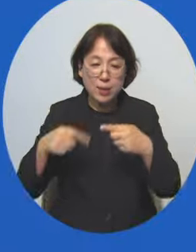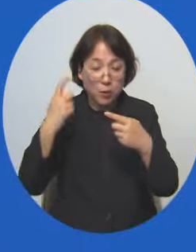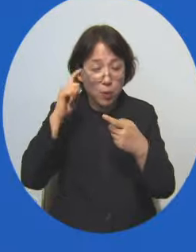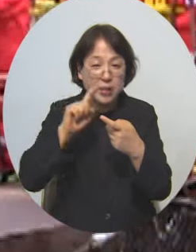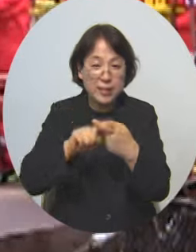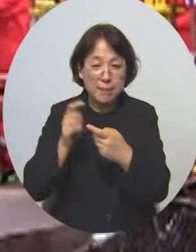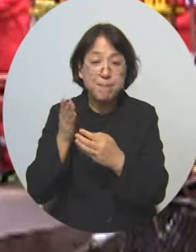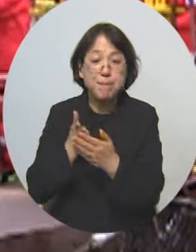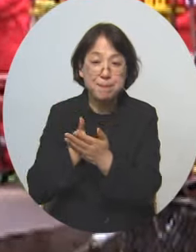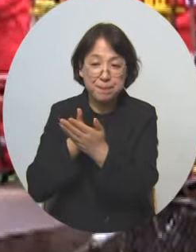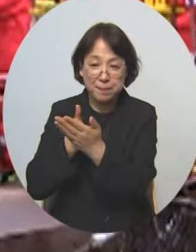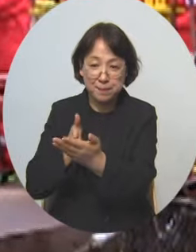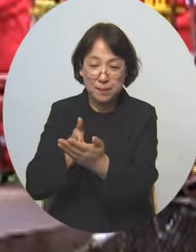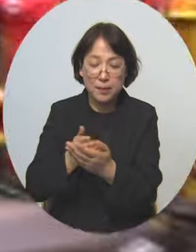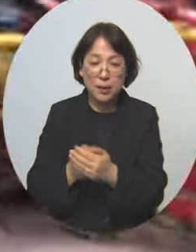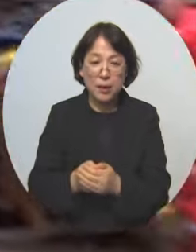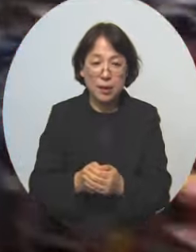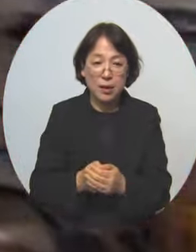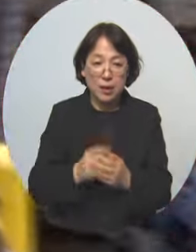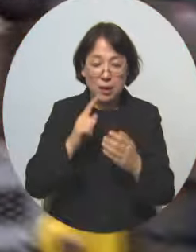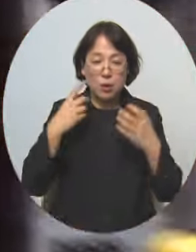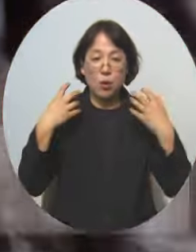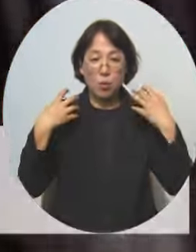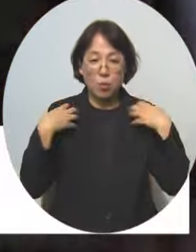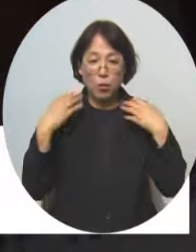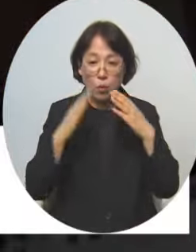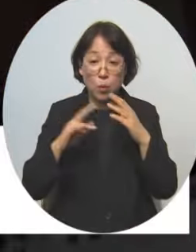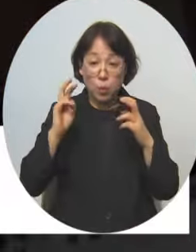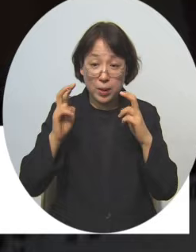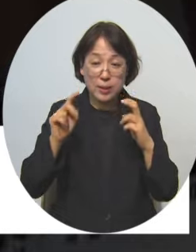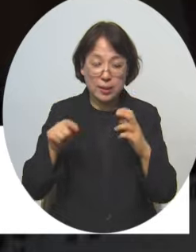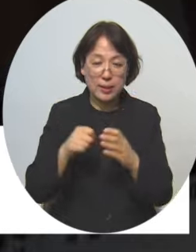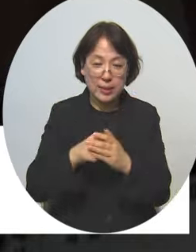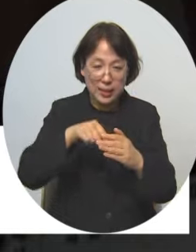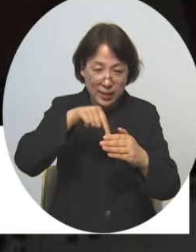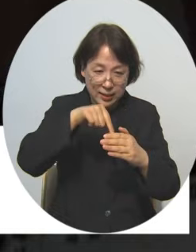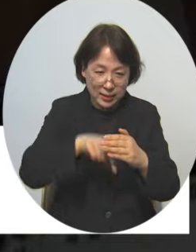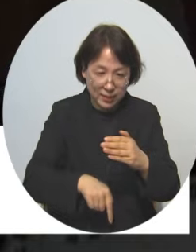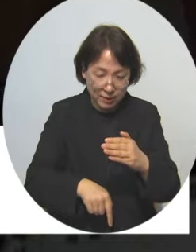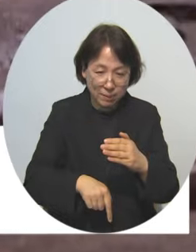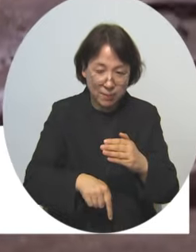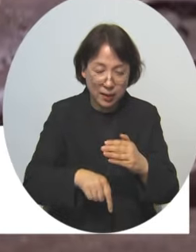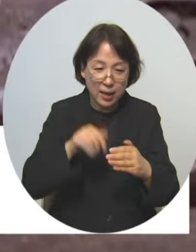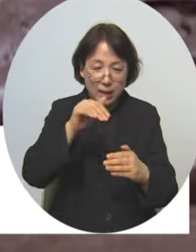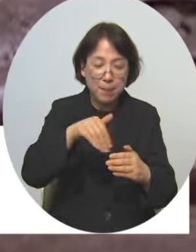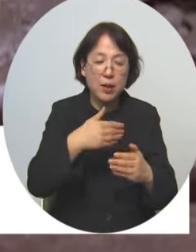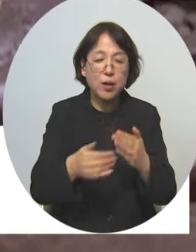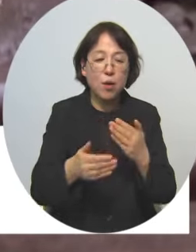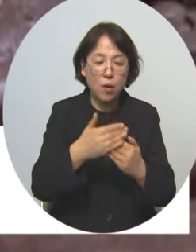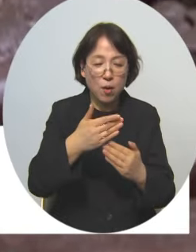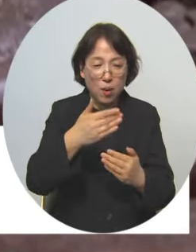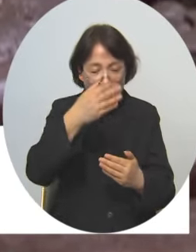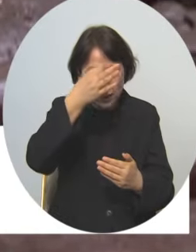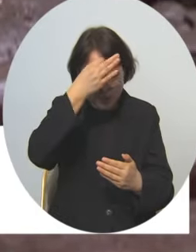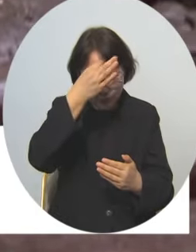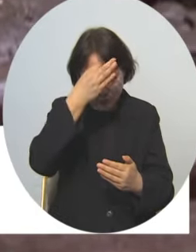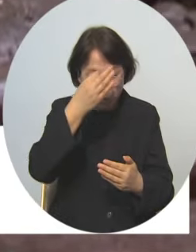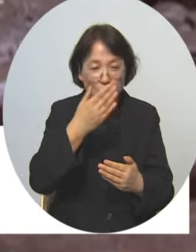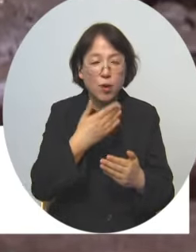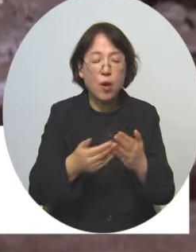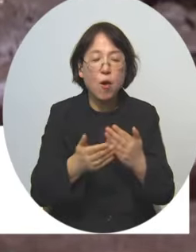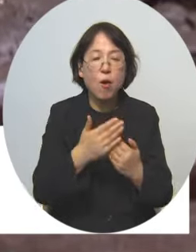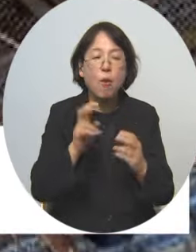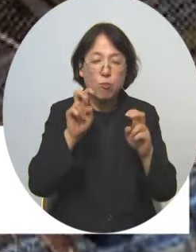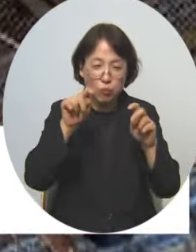밝혀왔습니다. 정부와 공사 측은 우리나라가 심해 석유가스 자원 개발 경험이 기술적으로 전무한 만큼